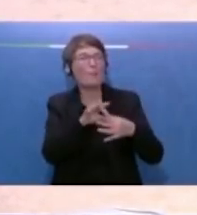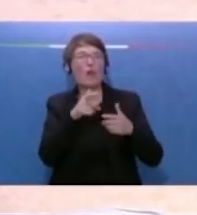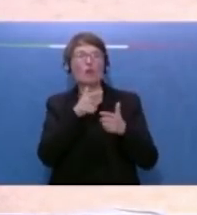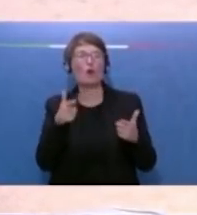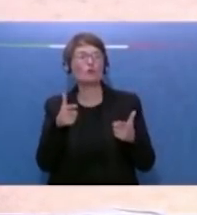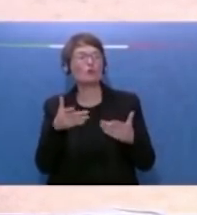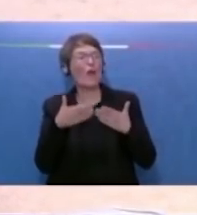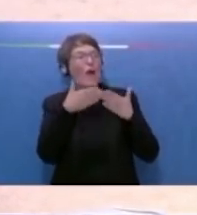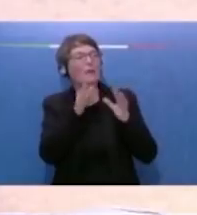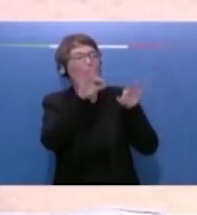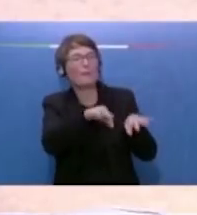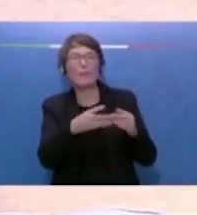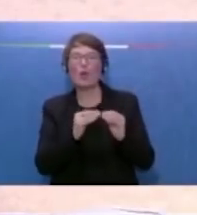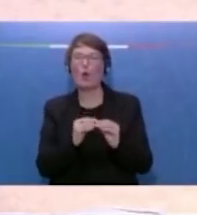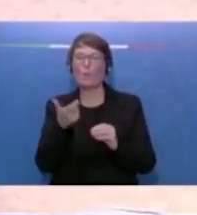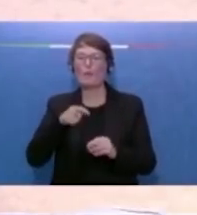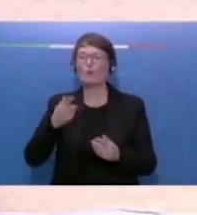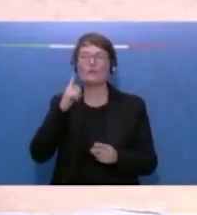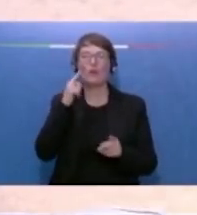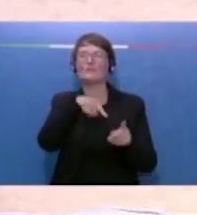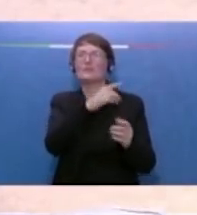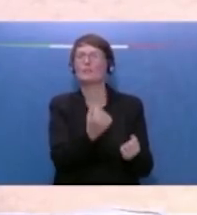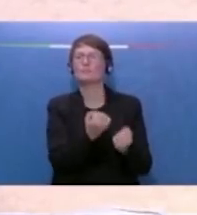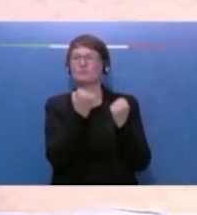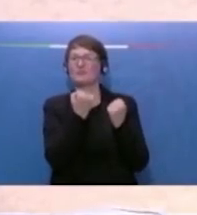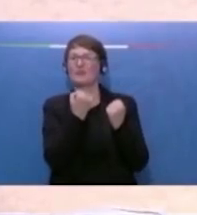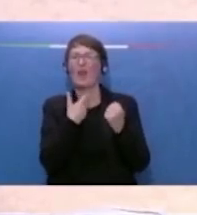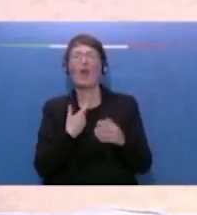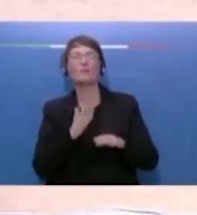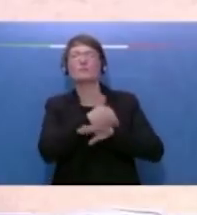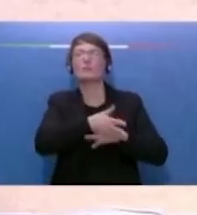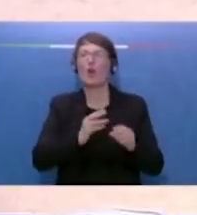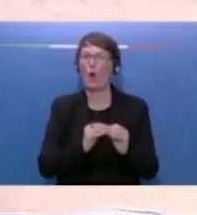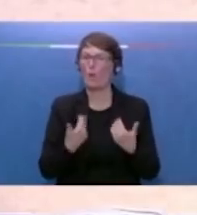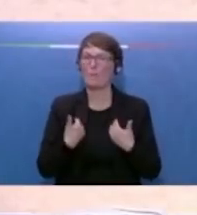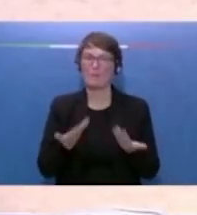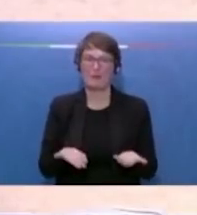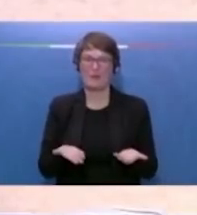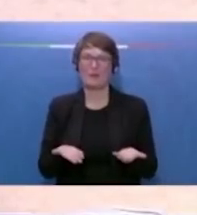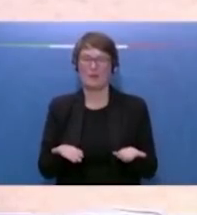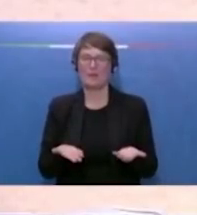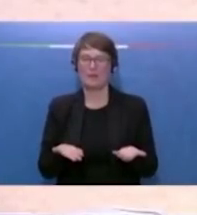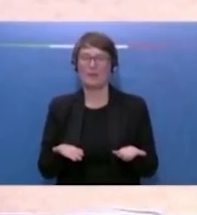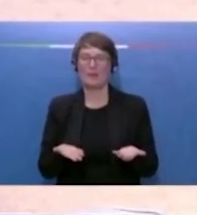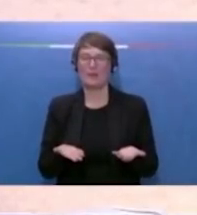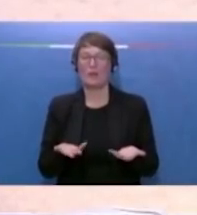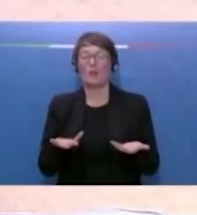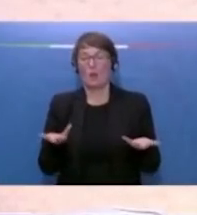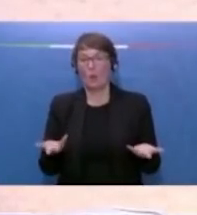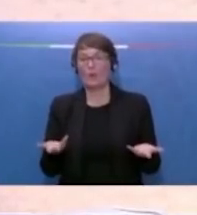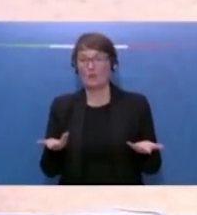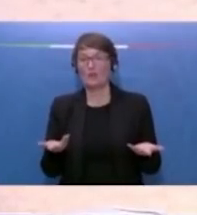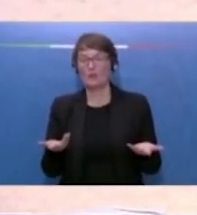մտնենք երկիր, մենք չենք մտնի, մենք պետք է օգնենք Աֆղանստանի ժողովրդին, դա չի նշանակում թալիբների ռեժիմի ճանաչում,